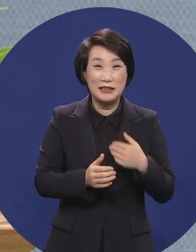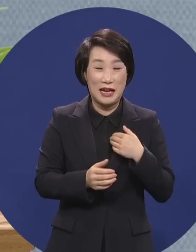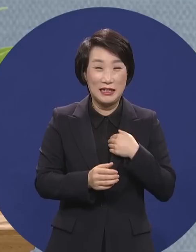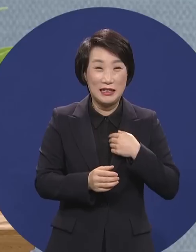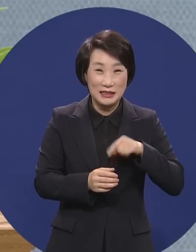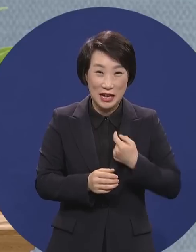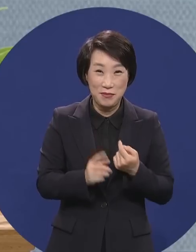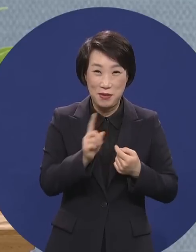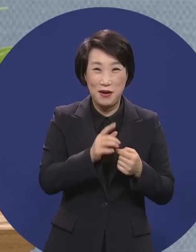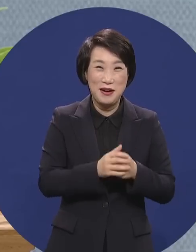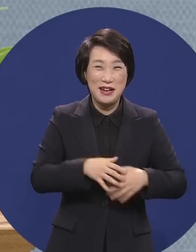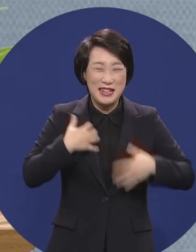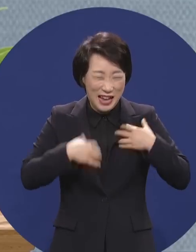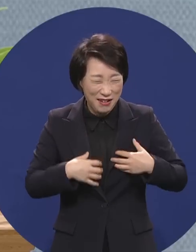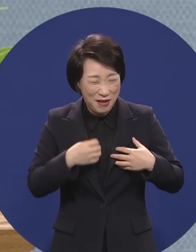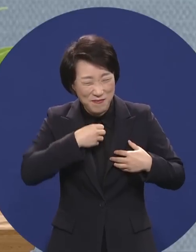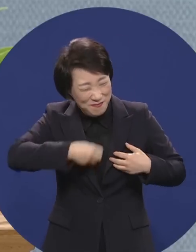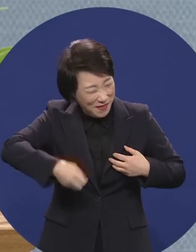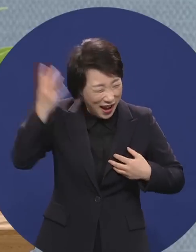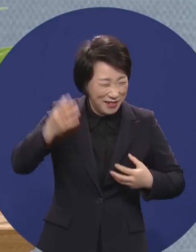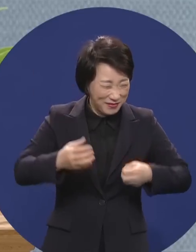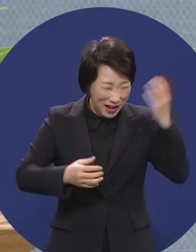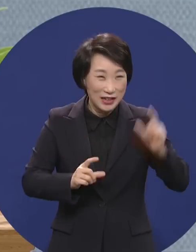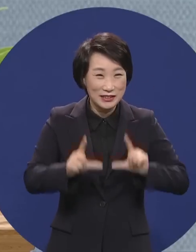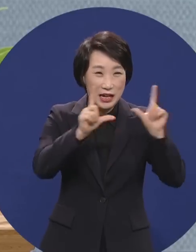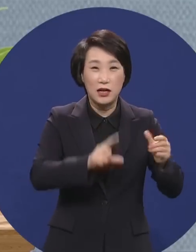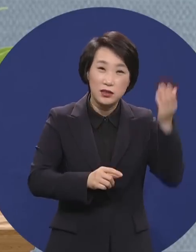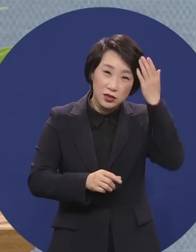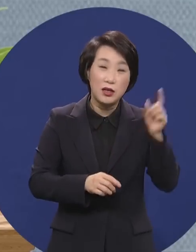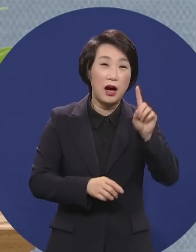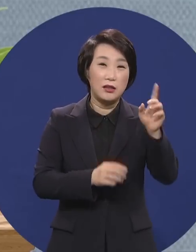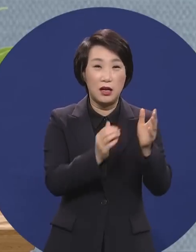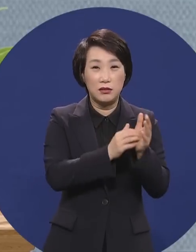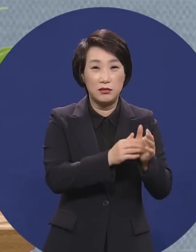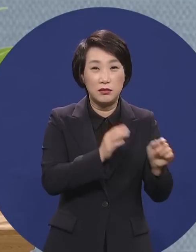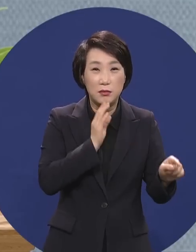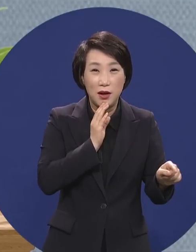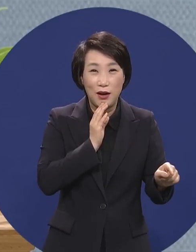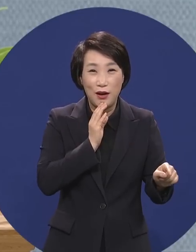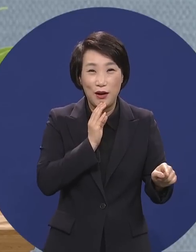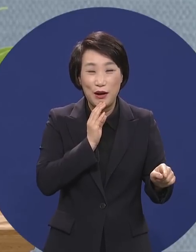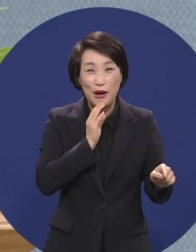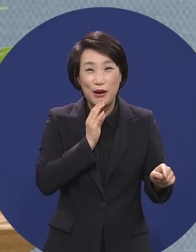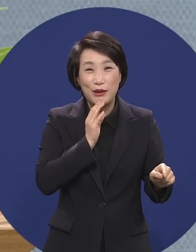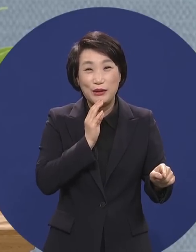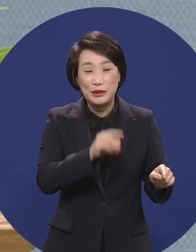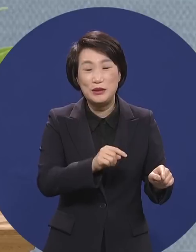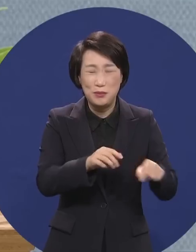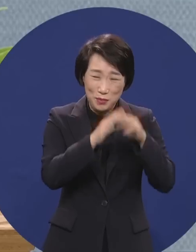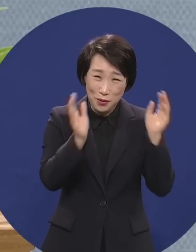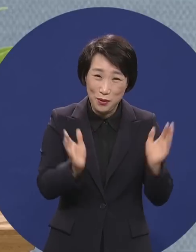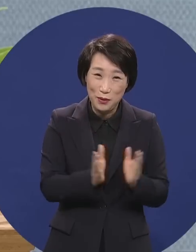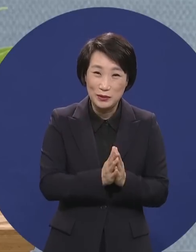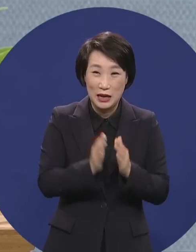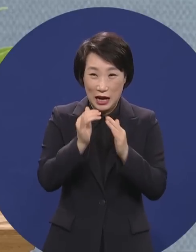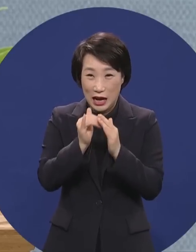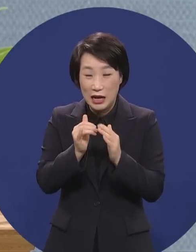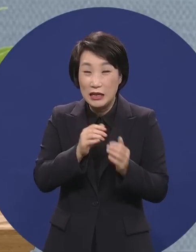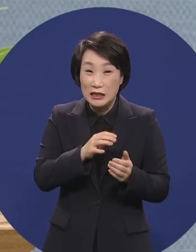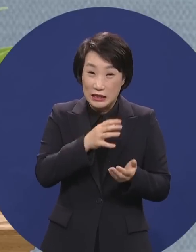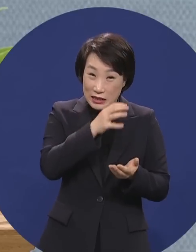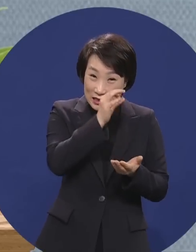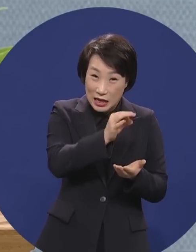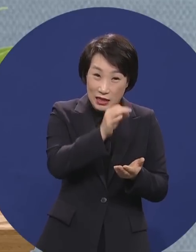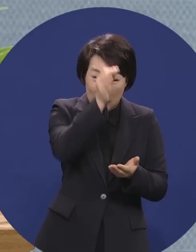화랑방탕하며 재밌게 살 것이라는 지식밖에 없었지 그 모든 가지고 있던